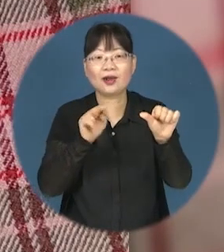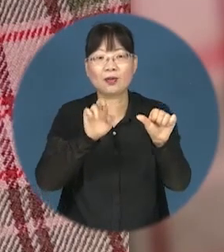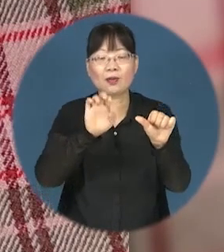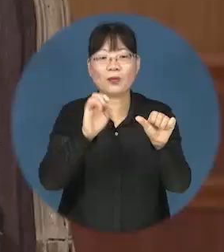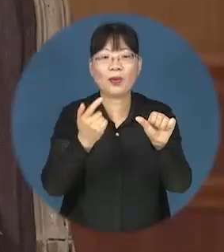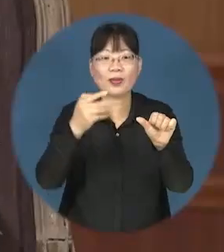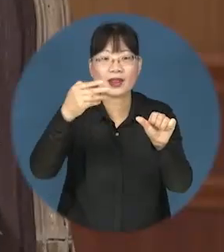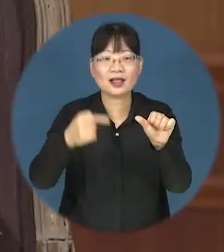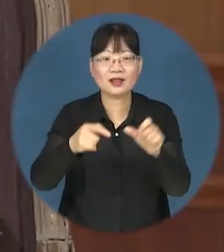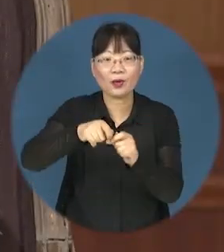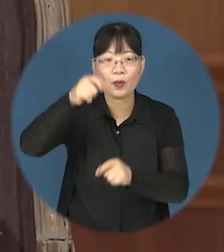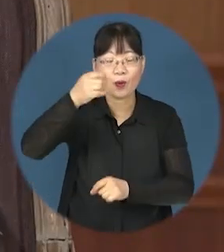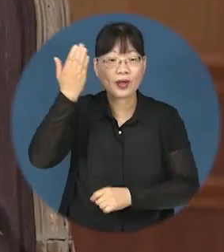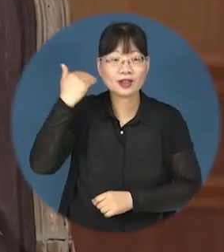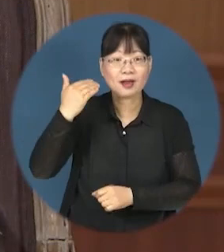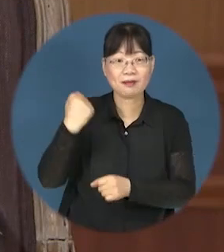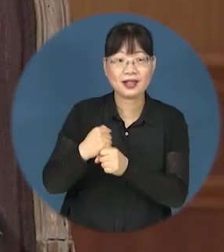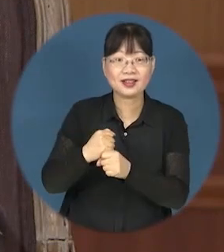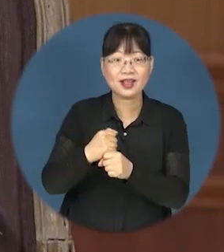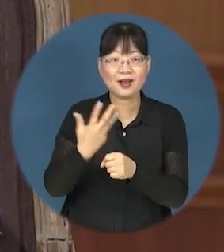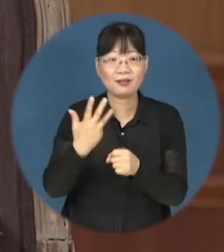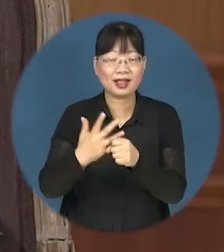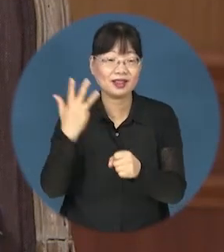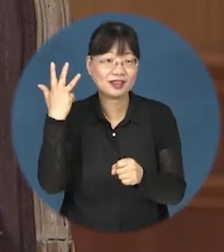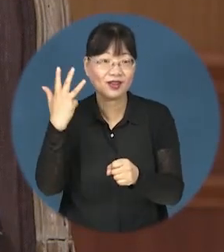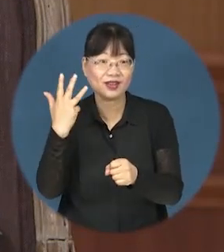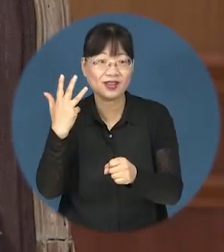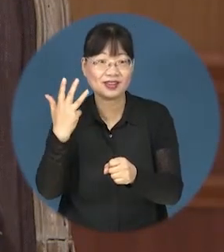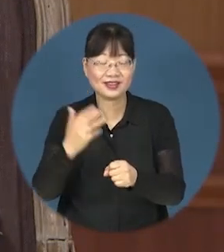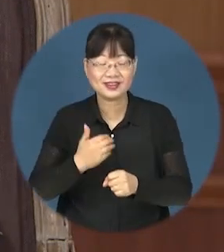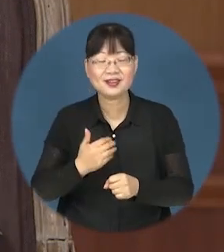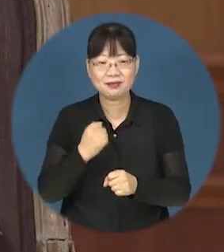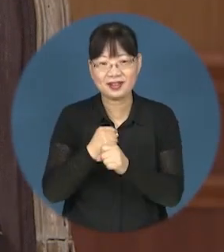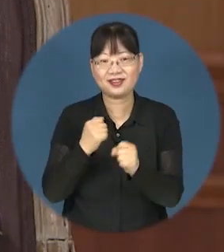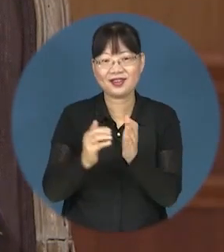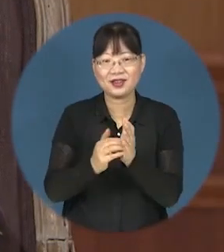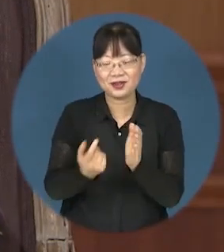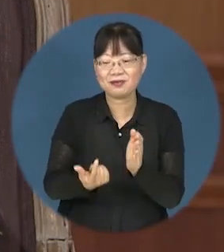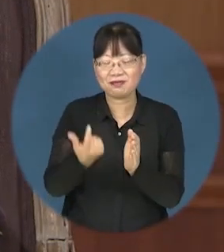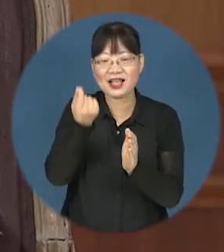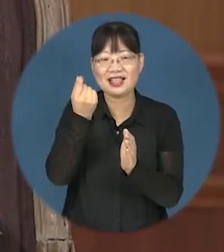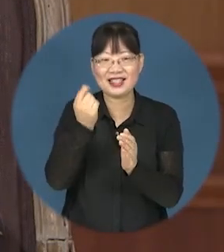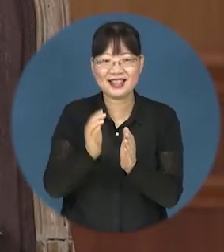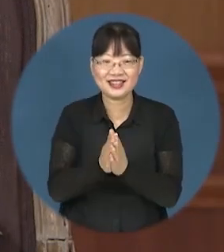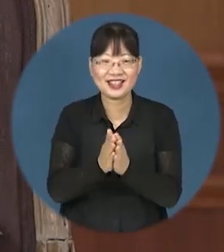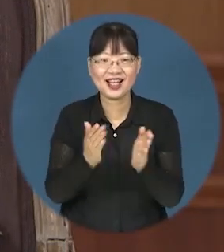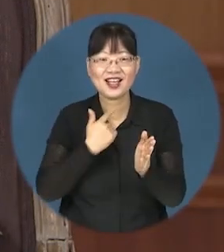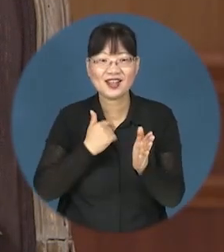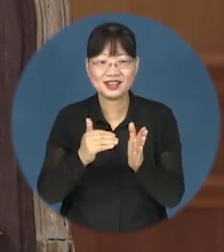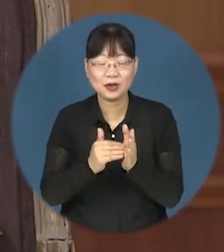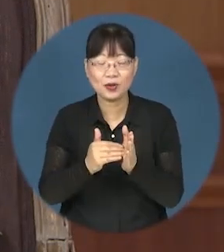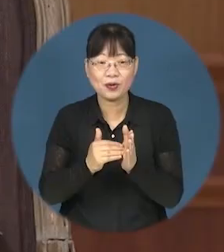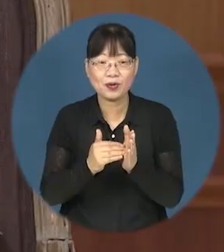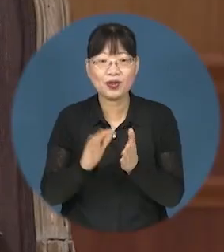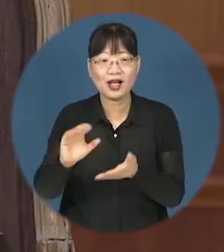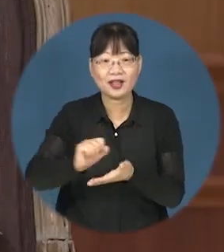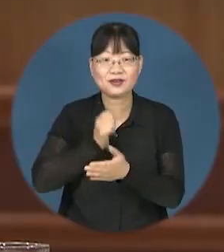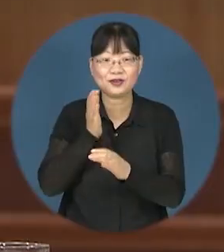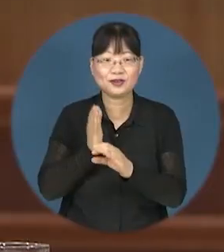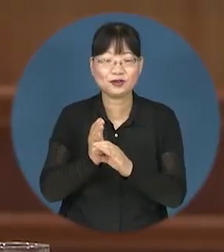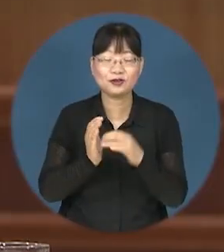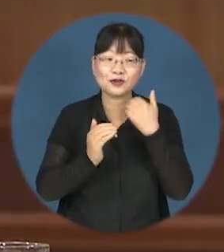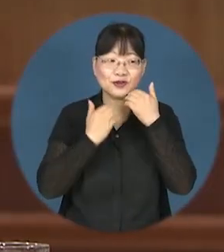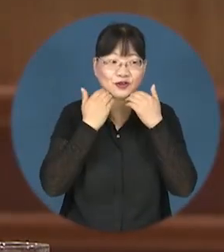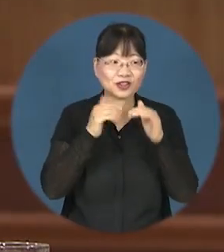폰트를 만 가지 오래전에 만들었어요 8년전 정도의 조금 일찍 시작한 것 같아요 아 5개 폰트를 만들어서 갖고 있습니다